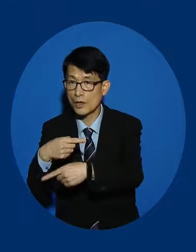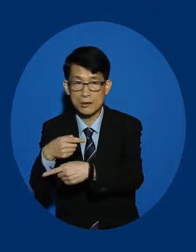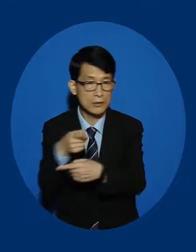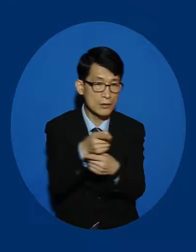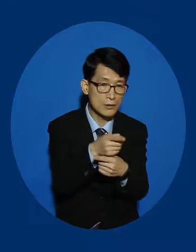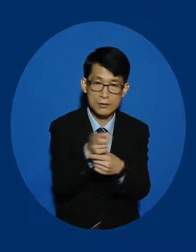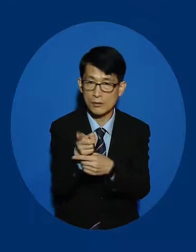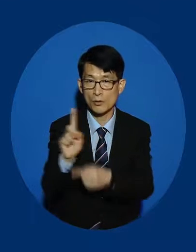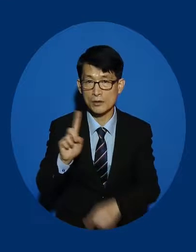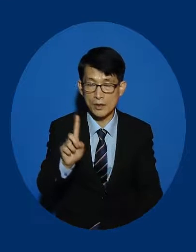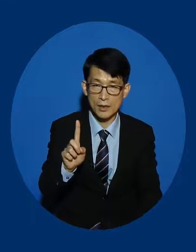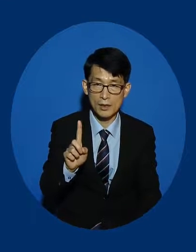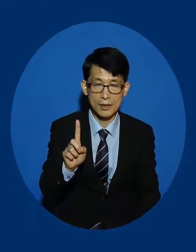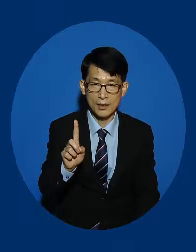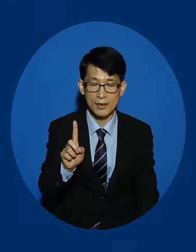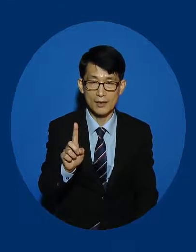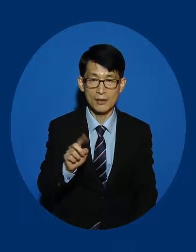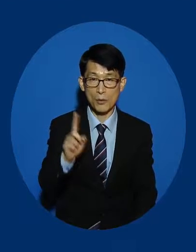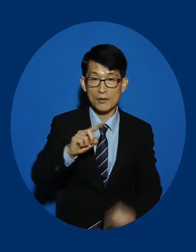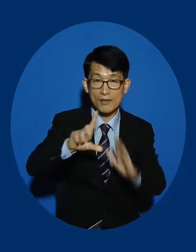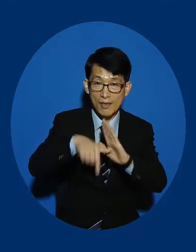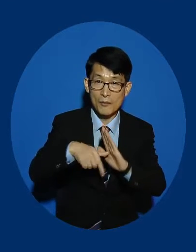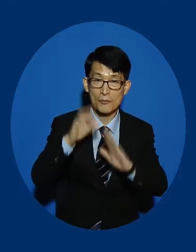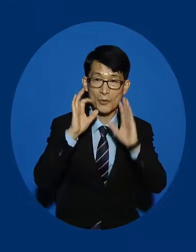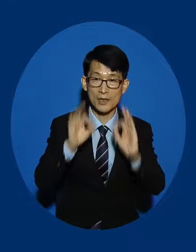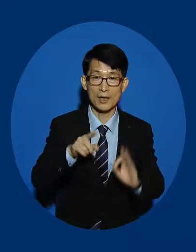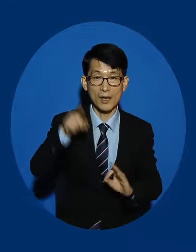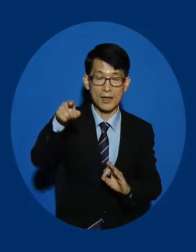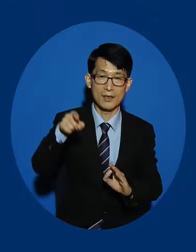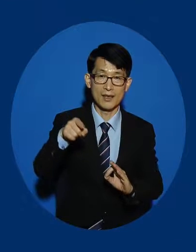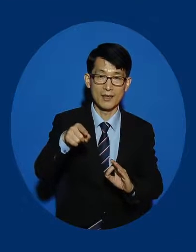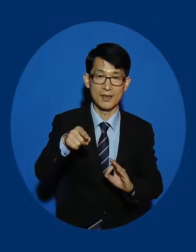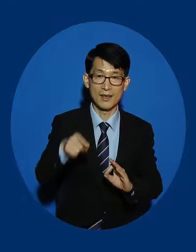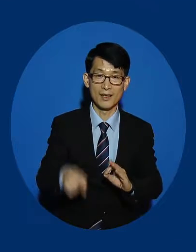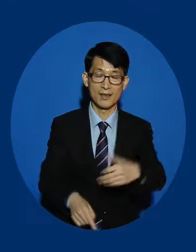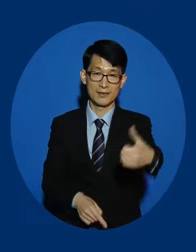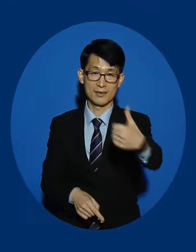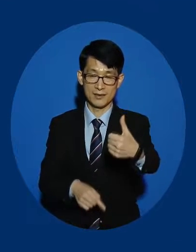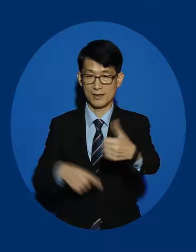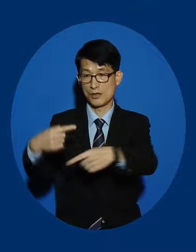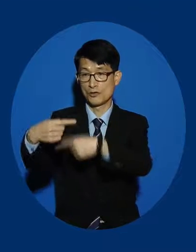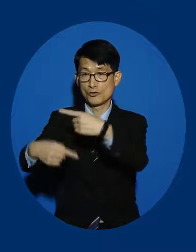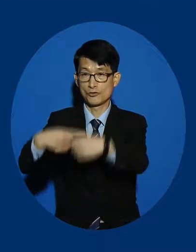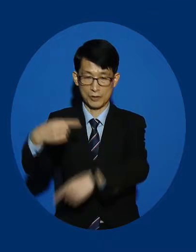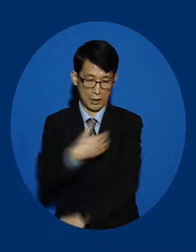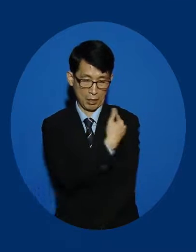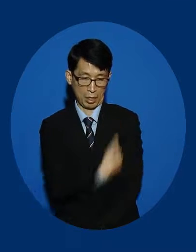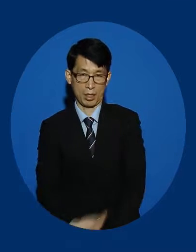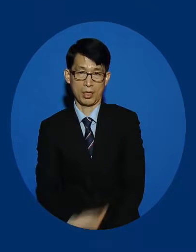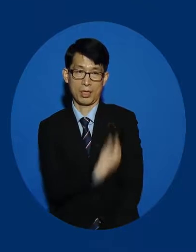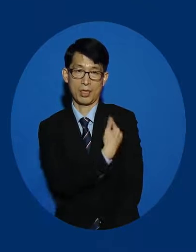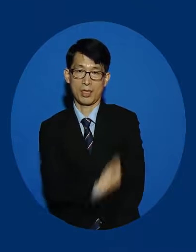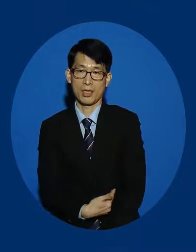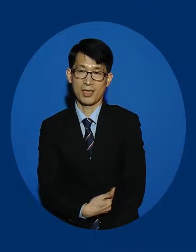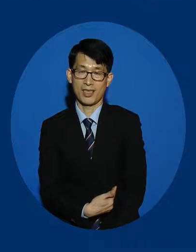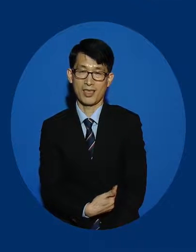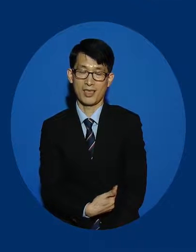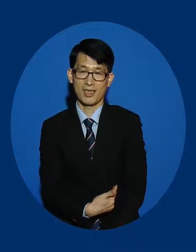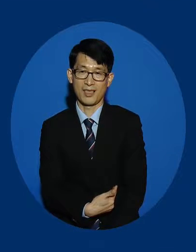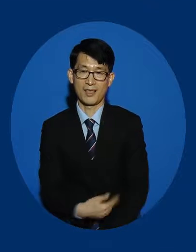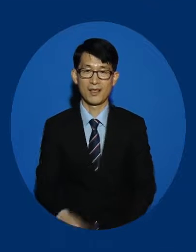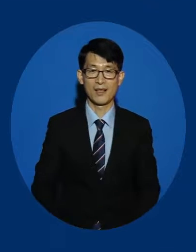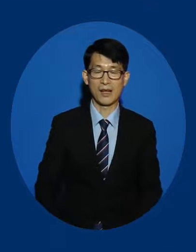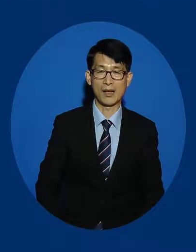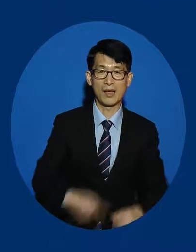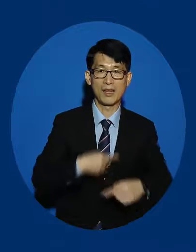애매한 상태에서 잡아서 어떤 경우에는 제가 그 화면 하나 갖고 왔는데요. 팔이 딱 잘려서 팔만 한쪽